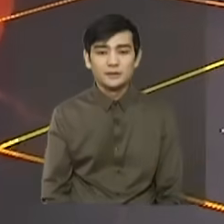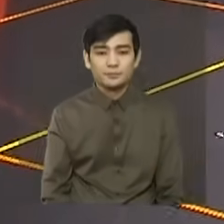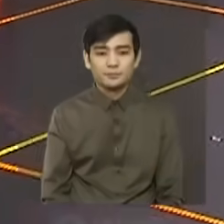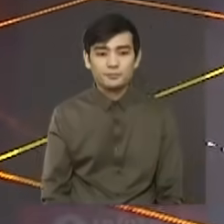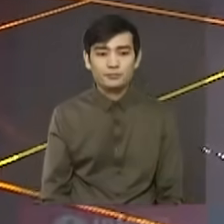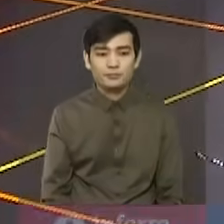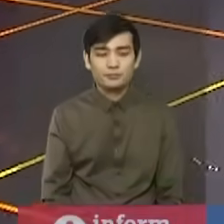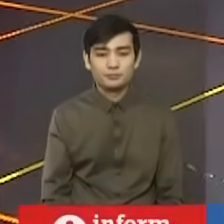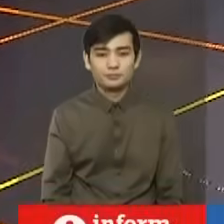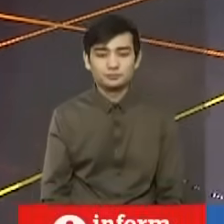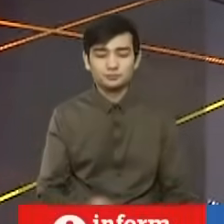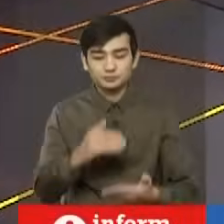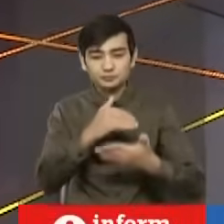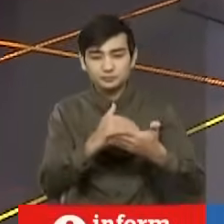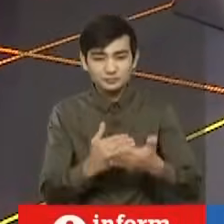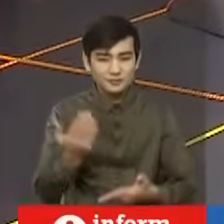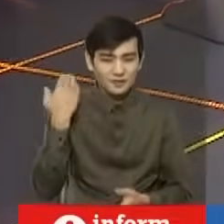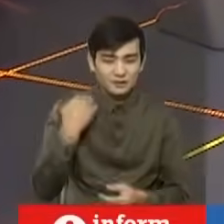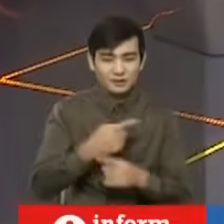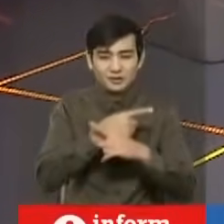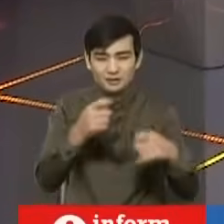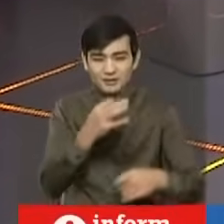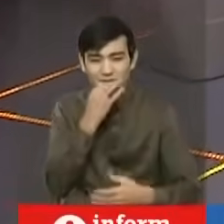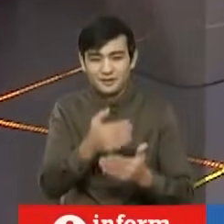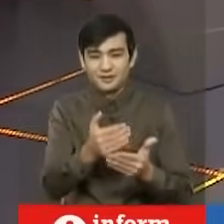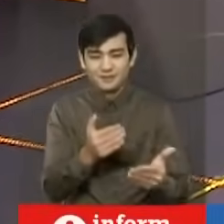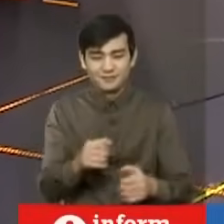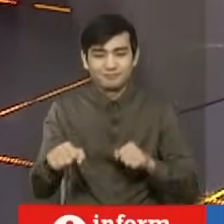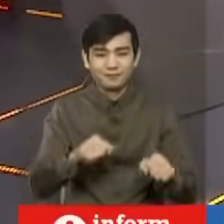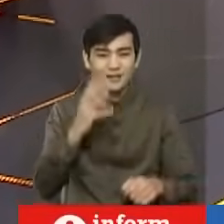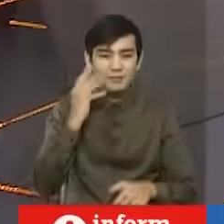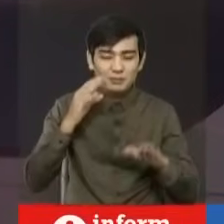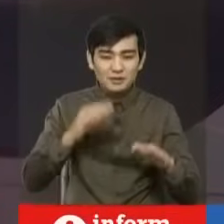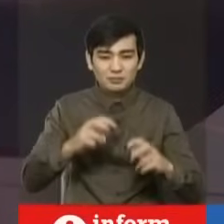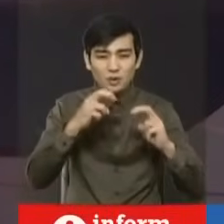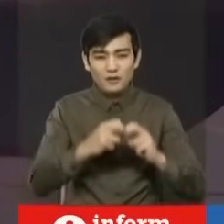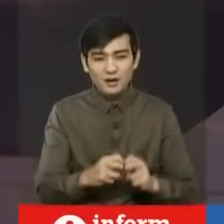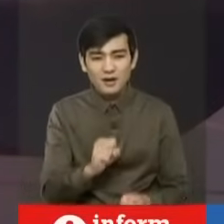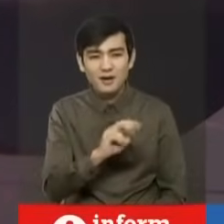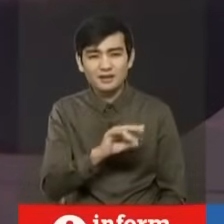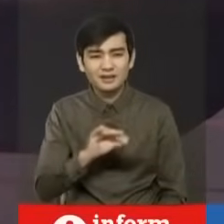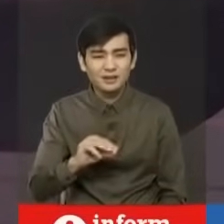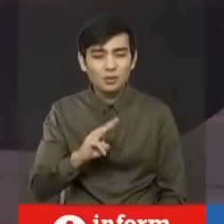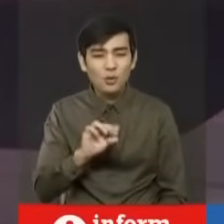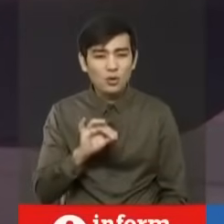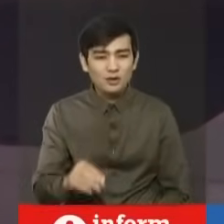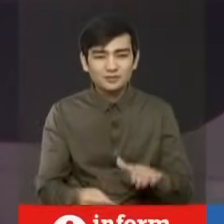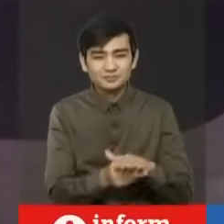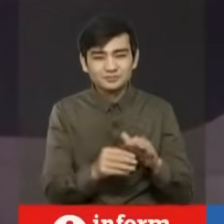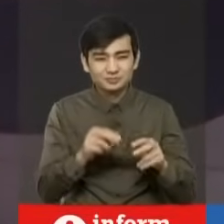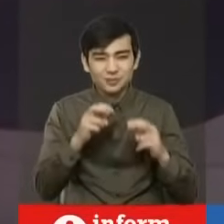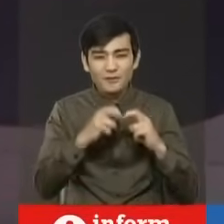платформы систему раннего оповещения о землетрясениях в Алмааты проверит антикор инициаторами грядущей проверки стали